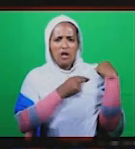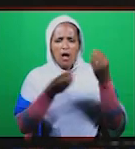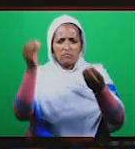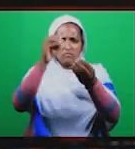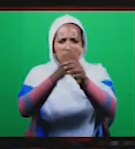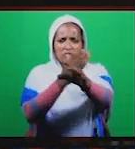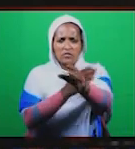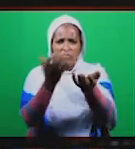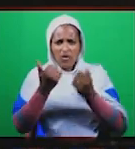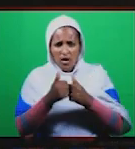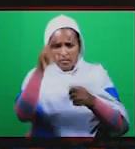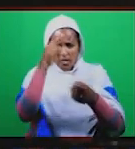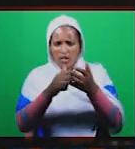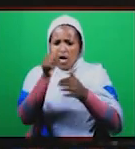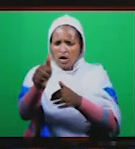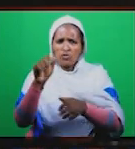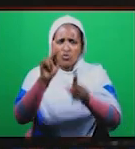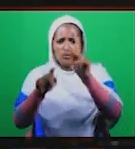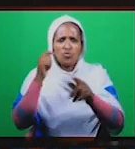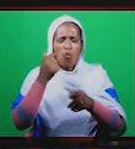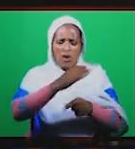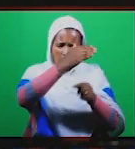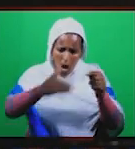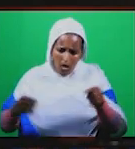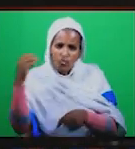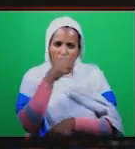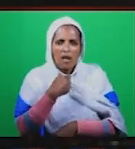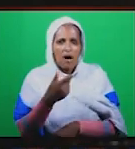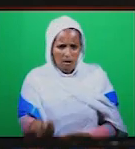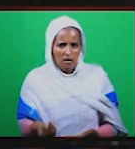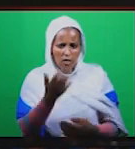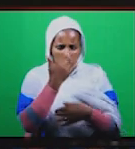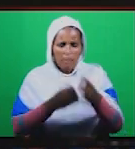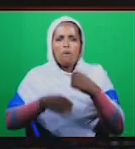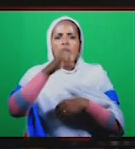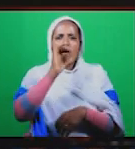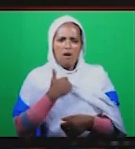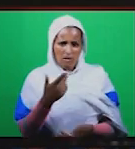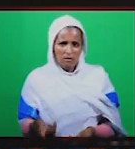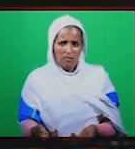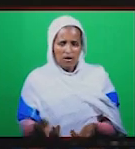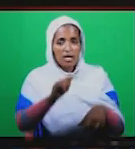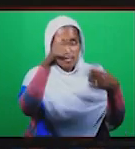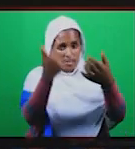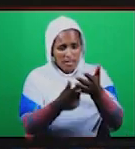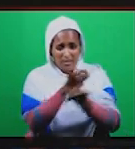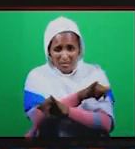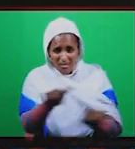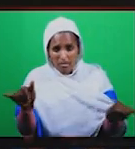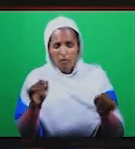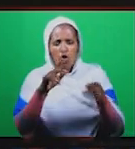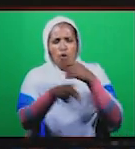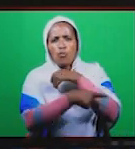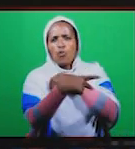በጣም ተጠንቅቀን ማየት ያለብን መሪዎች የራሳቸውን ስልጣን ለማራዘም ሲሉ የራሳቸውን ህዝብ እንኳ